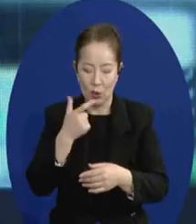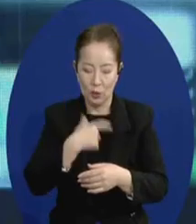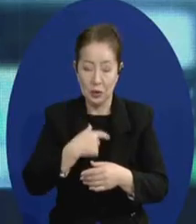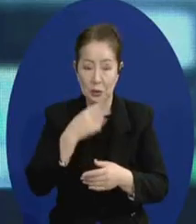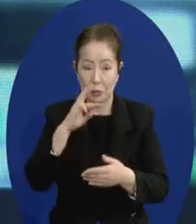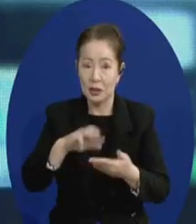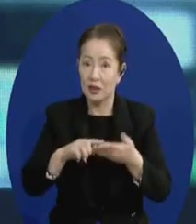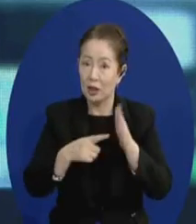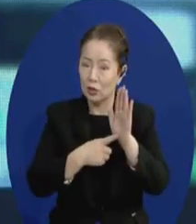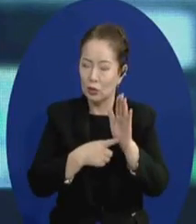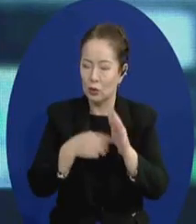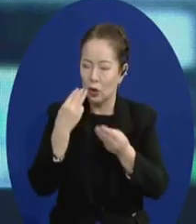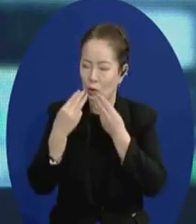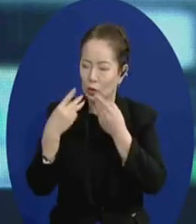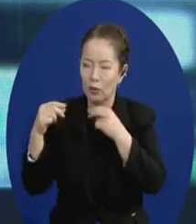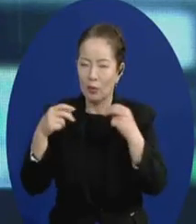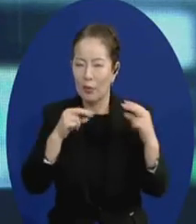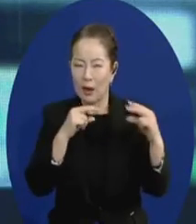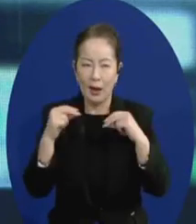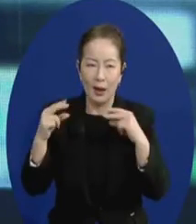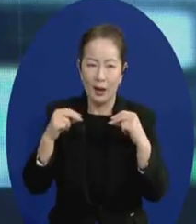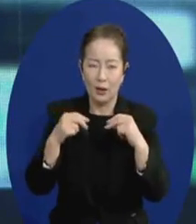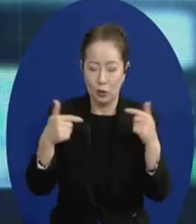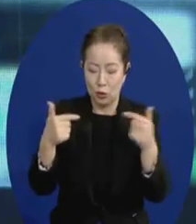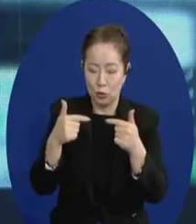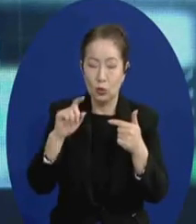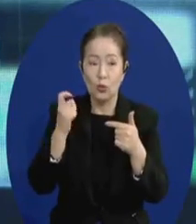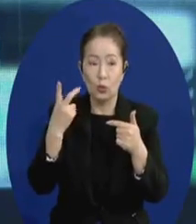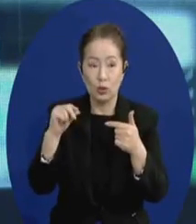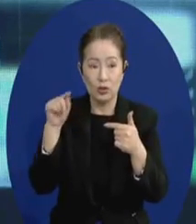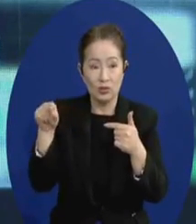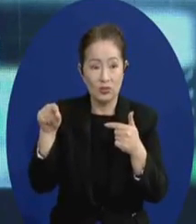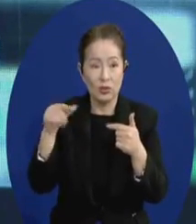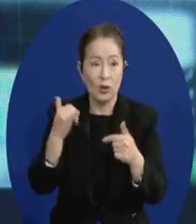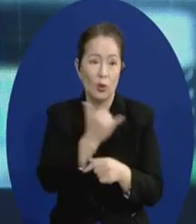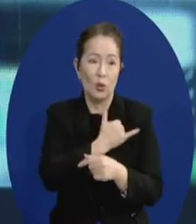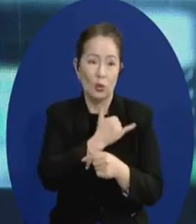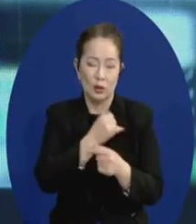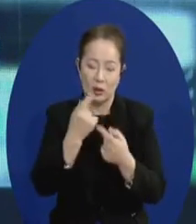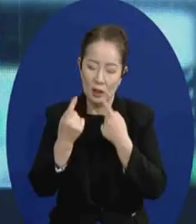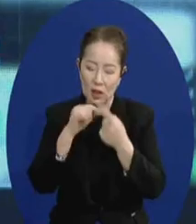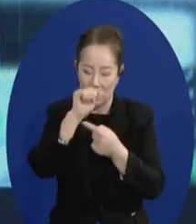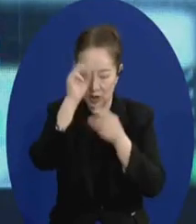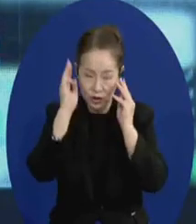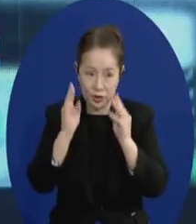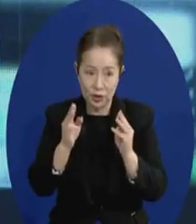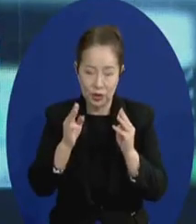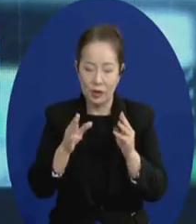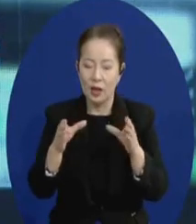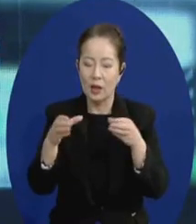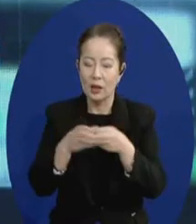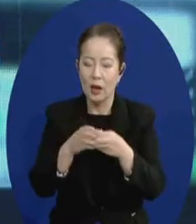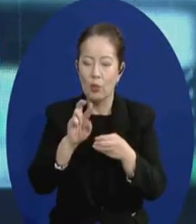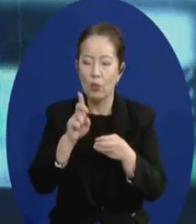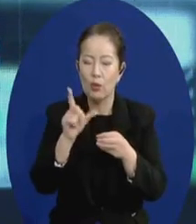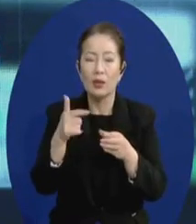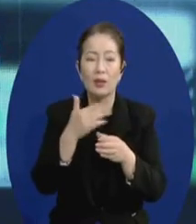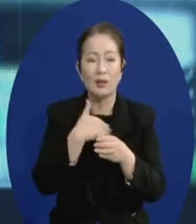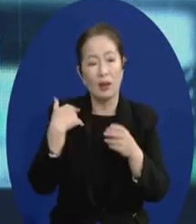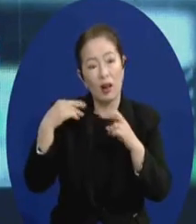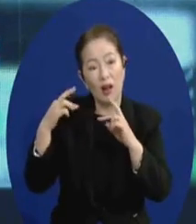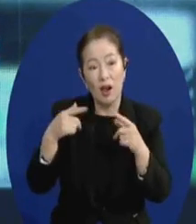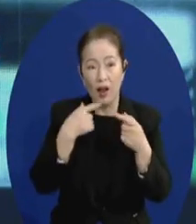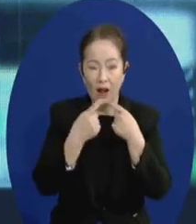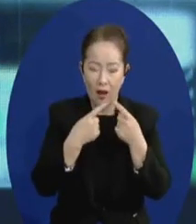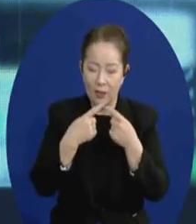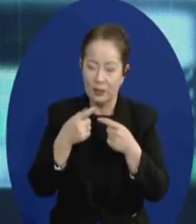гишүүд мэдээллээ. Шүүхийн маргаантай байсан сөрөг хүчний удирдлагын асуудал шийдэгдсэн учраас намын бүлгийн дарга өөрчлөх албан бичгээ улсын хурлын